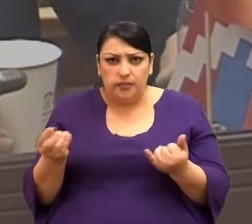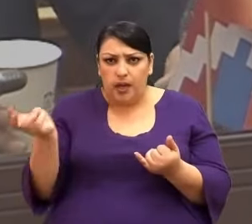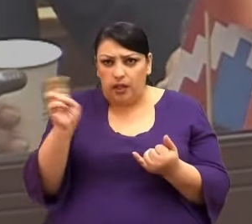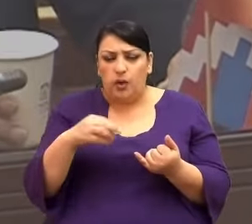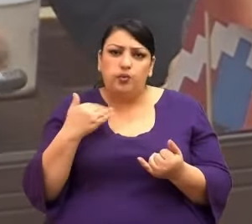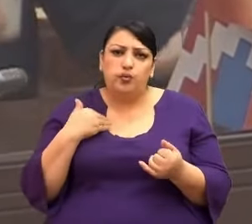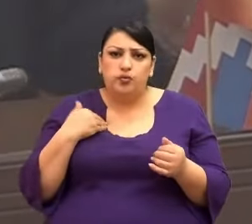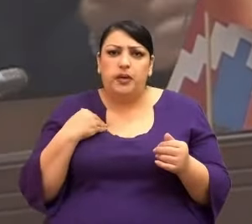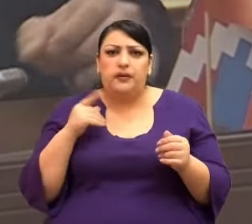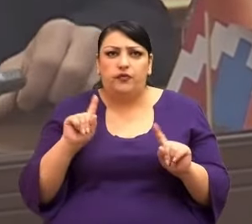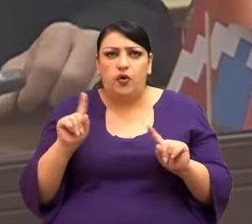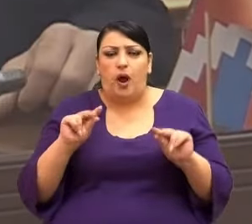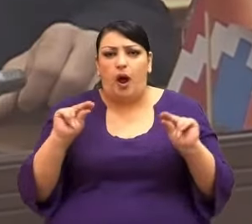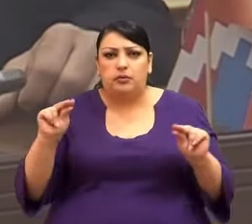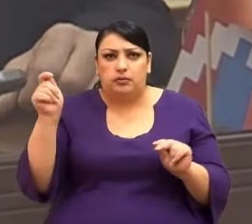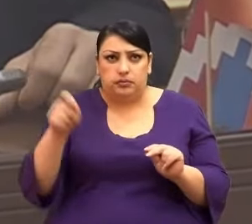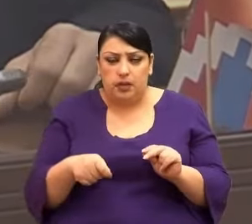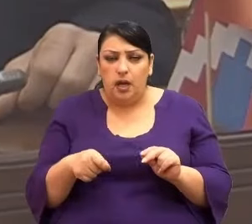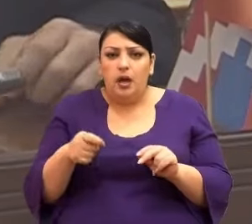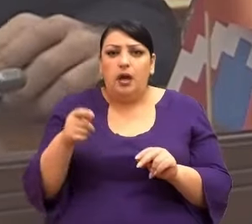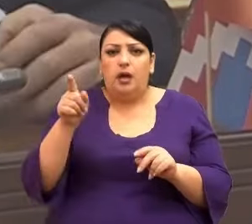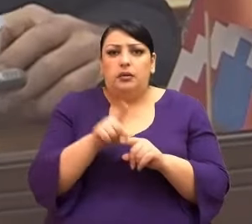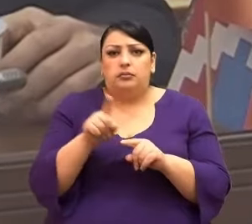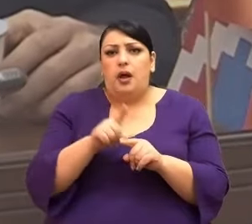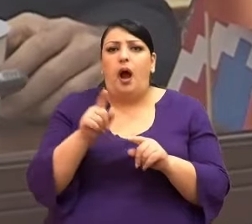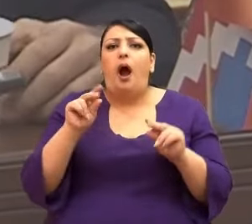արդարություն եք ուզում հաստատել։ Նախ ձեր բերած